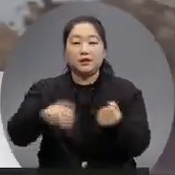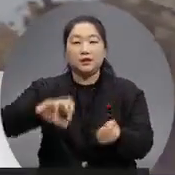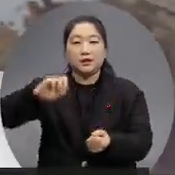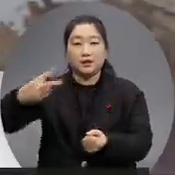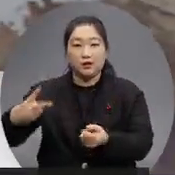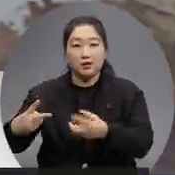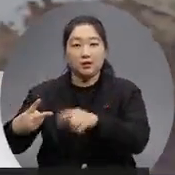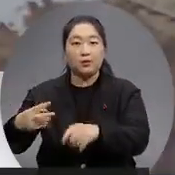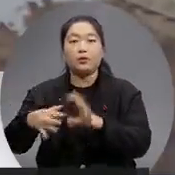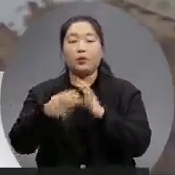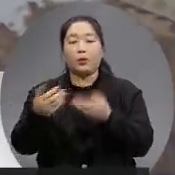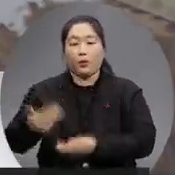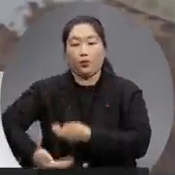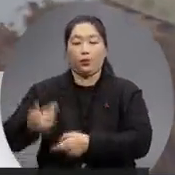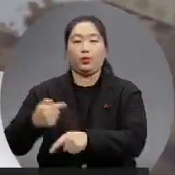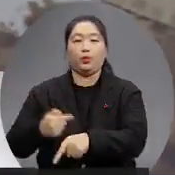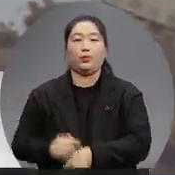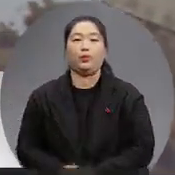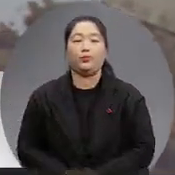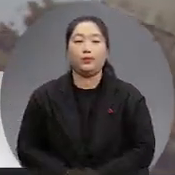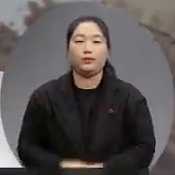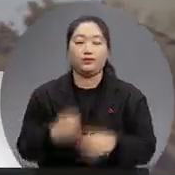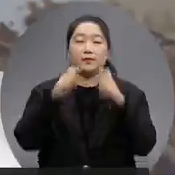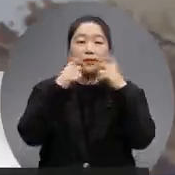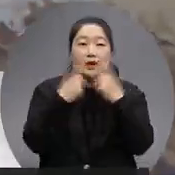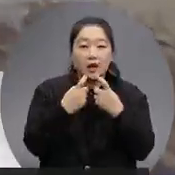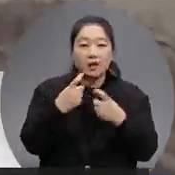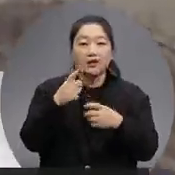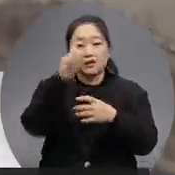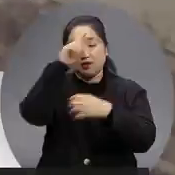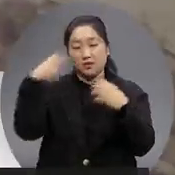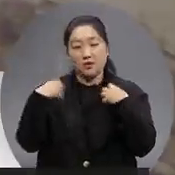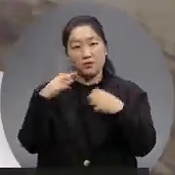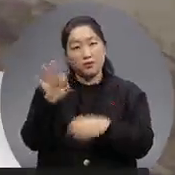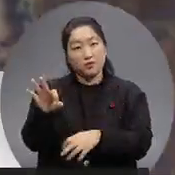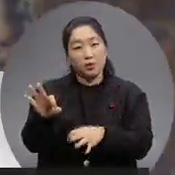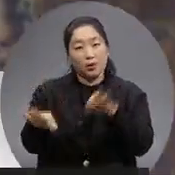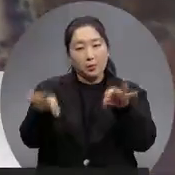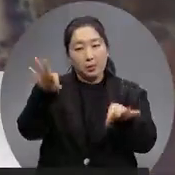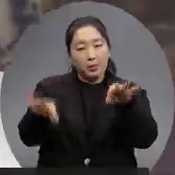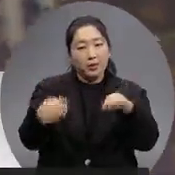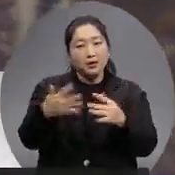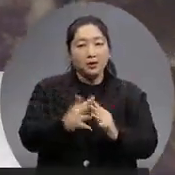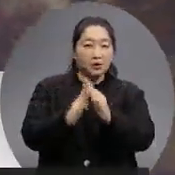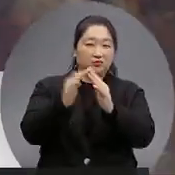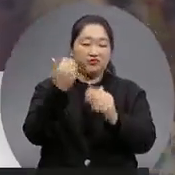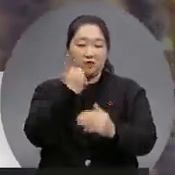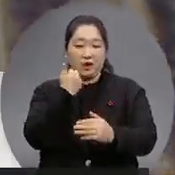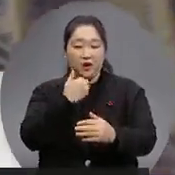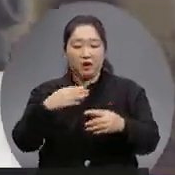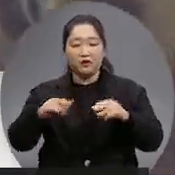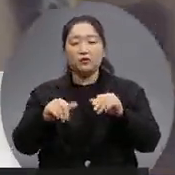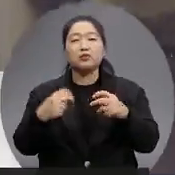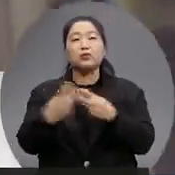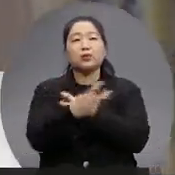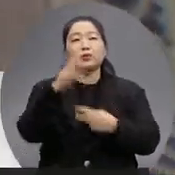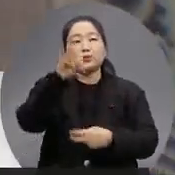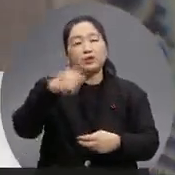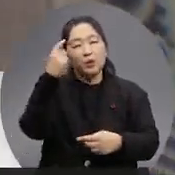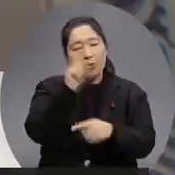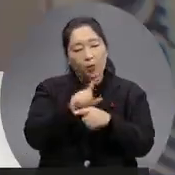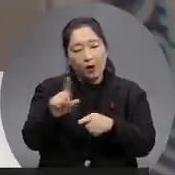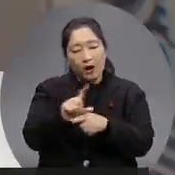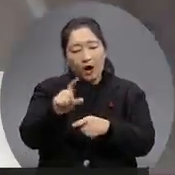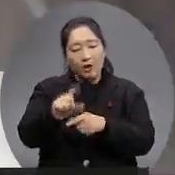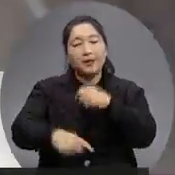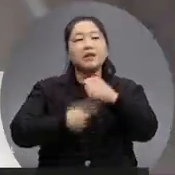영동 고속도로를 들 수 있겠습니다. 민자냐 정부 재정이냐 누가 지을지를 두고 국토교통부의 고민이 1년 가까이